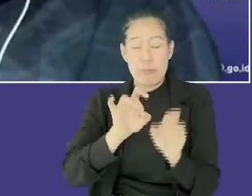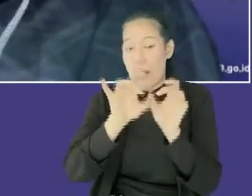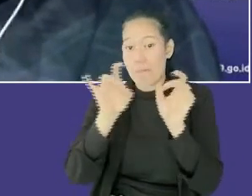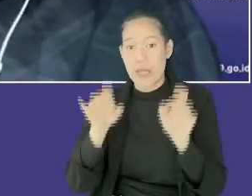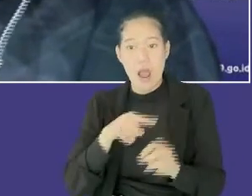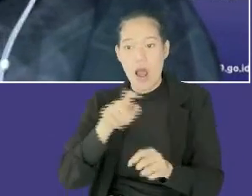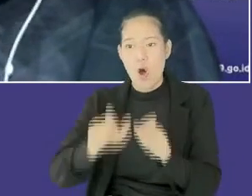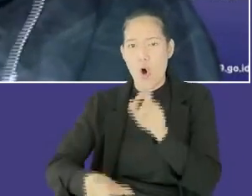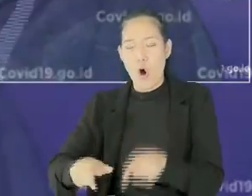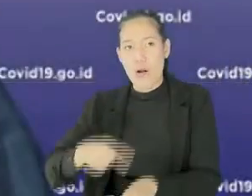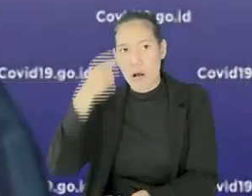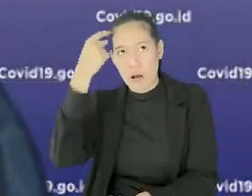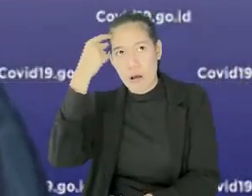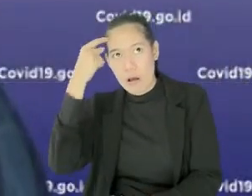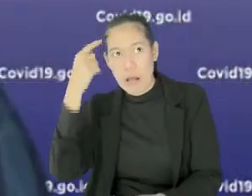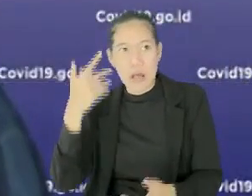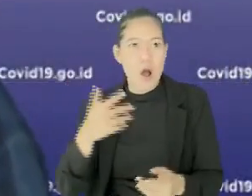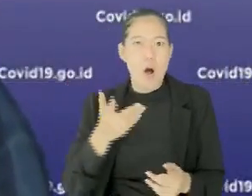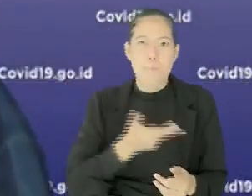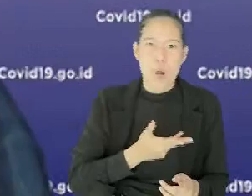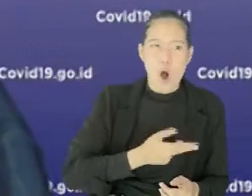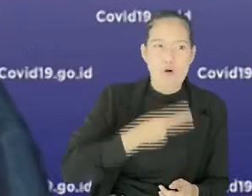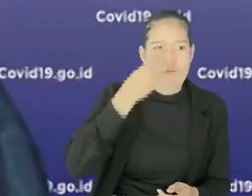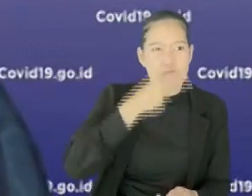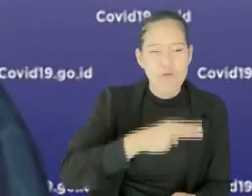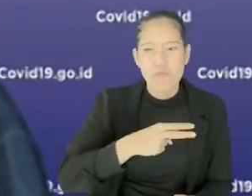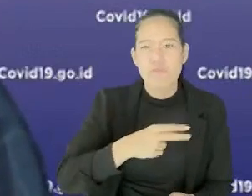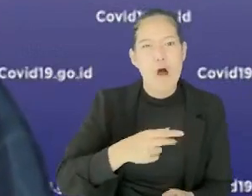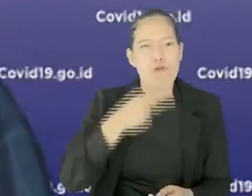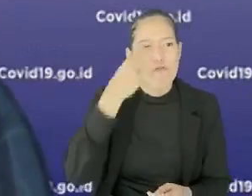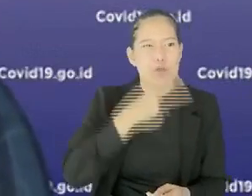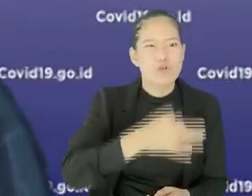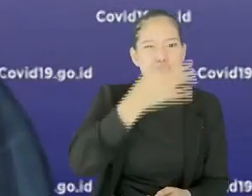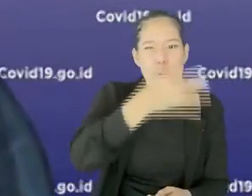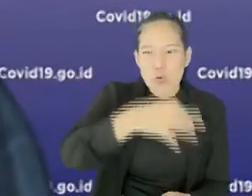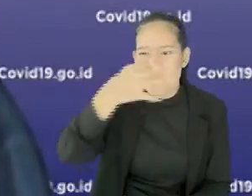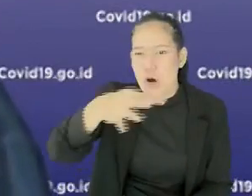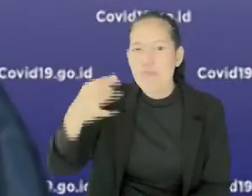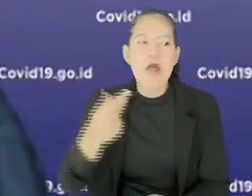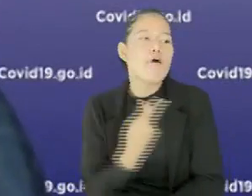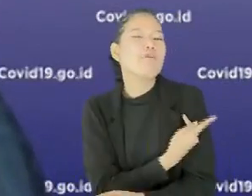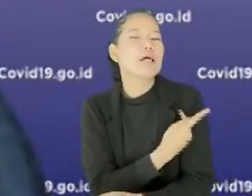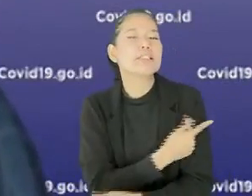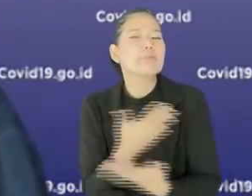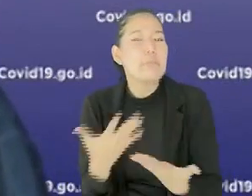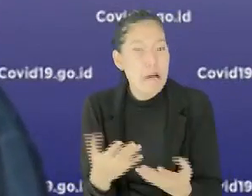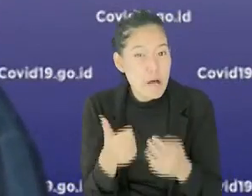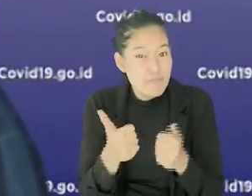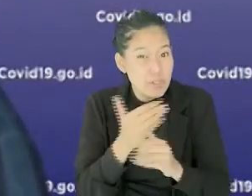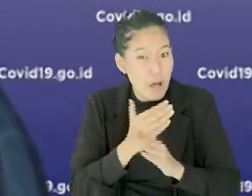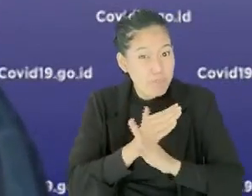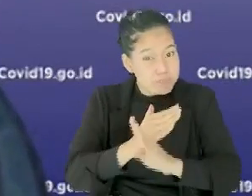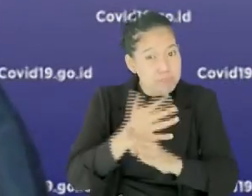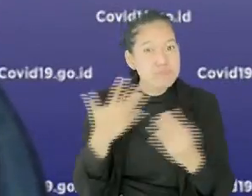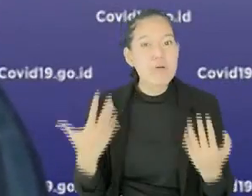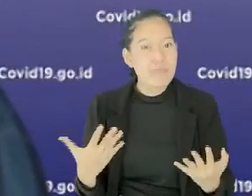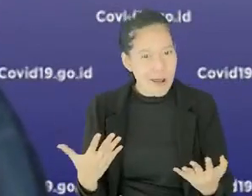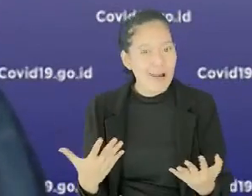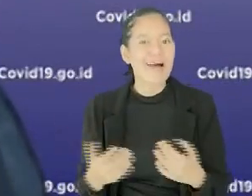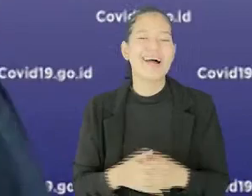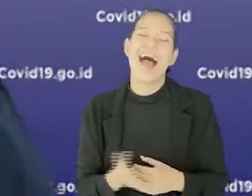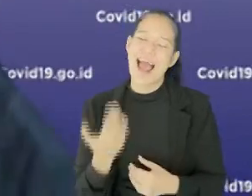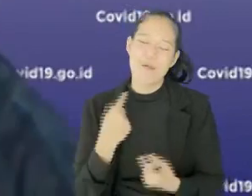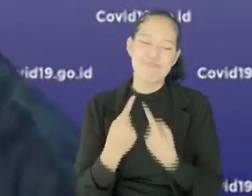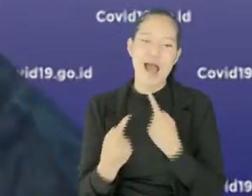bertanya Jadi intinya dengan muncul mau mi kayak model take fakturnya masih ampuh enggak sih ia mungkin akan kita bahas selanjutnya agar kita Kya